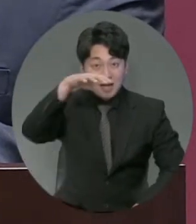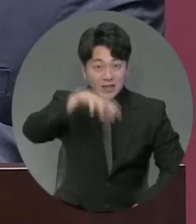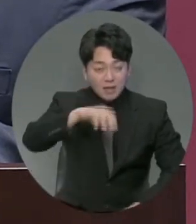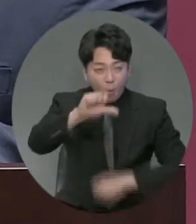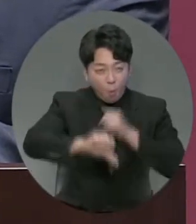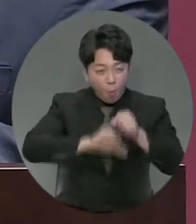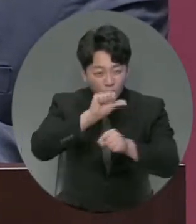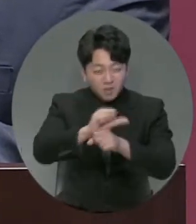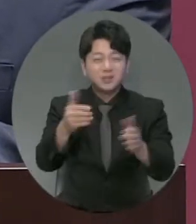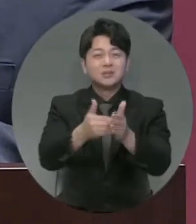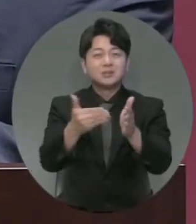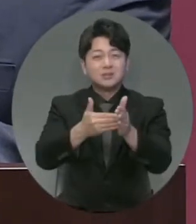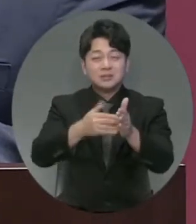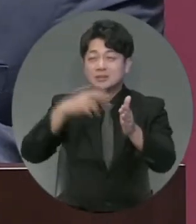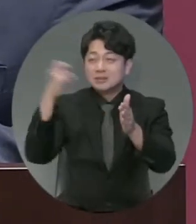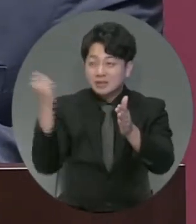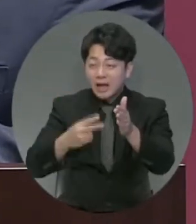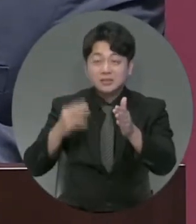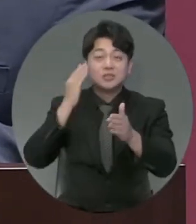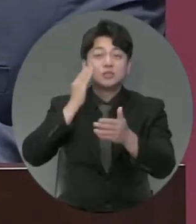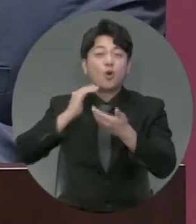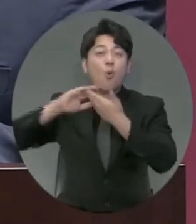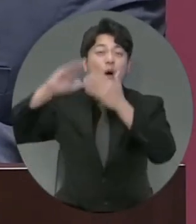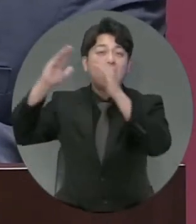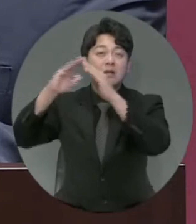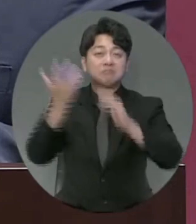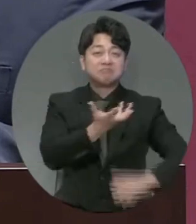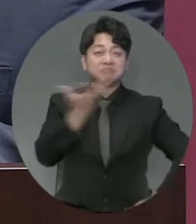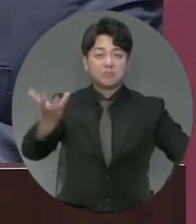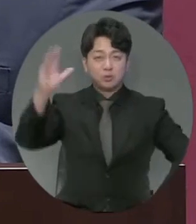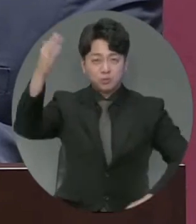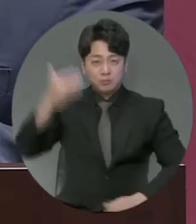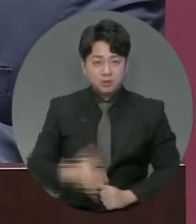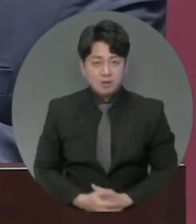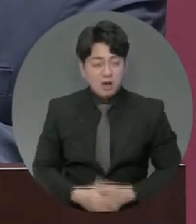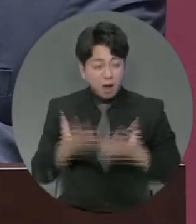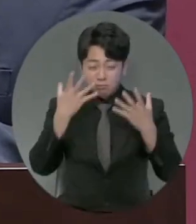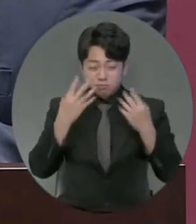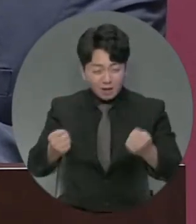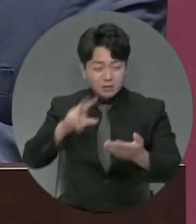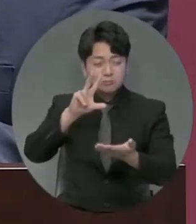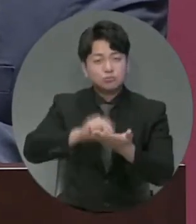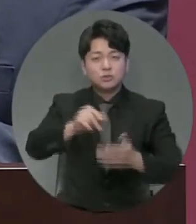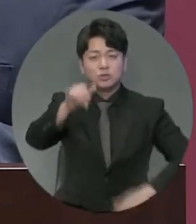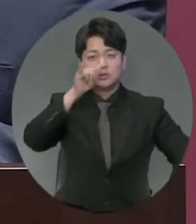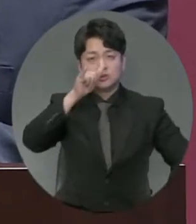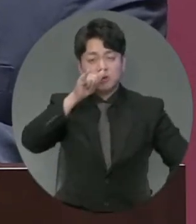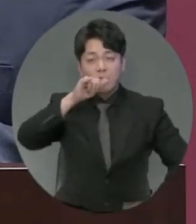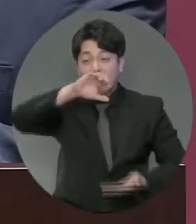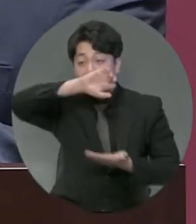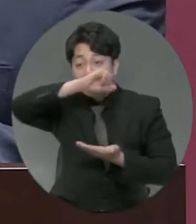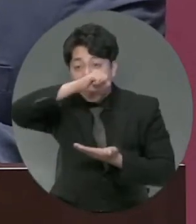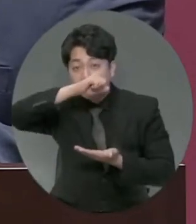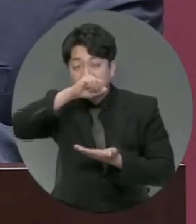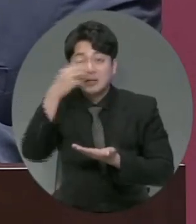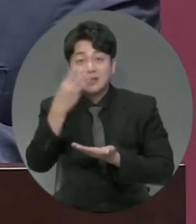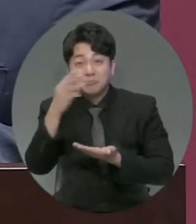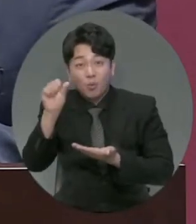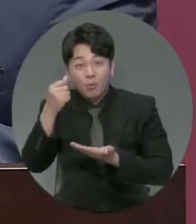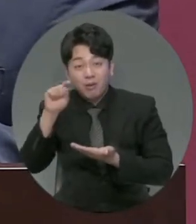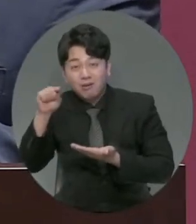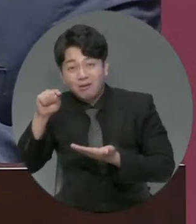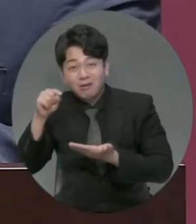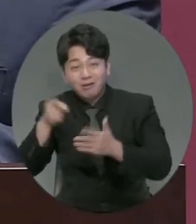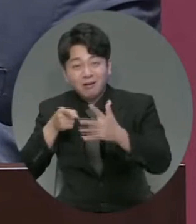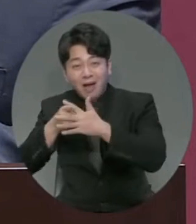된다고 생각합니다. 왜냐? 너무나 많은 문제가 있기 때문이죠. 예산 하나 추계 못하는 것은 아직도 마스터 플랜을